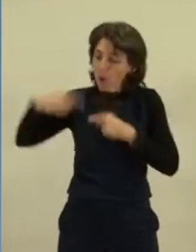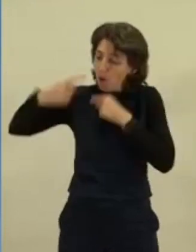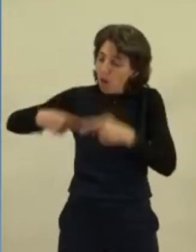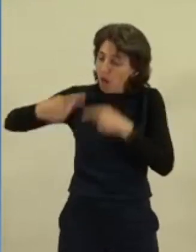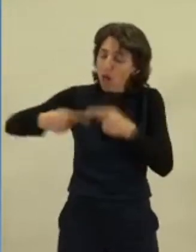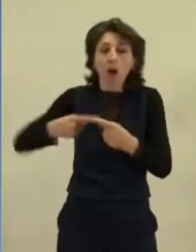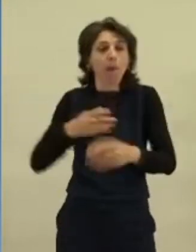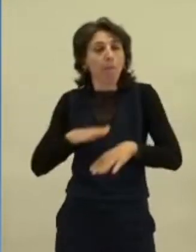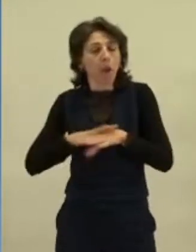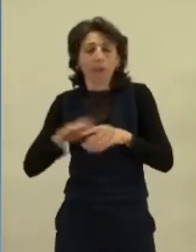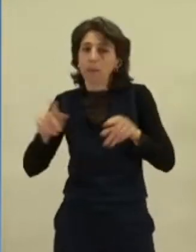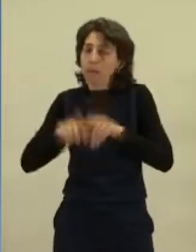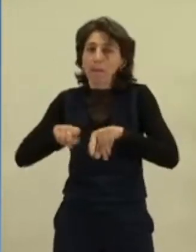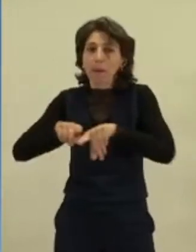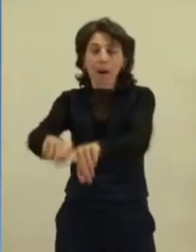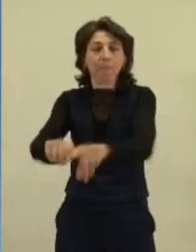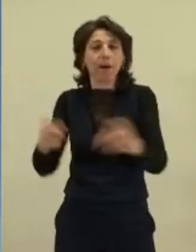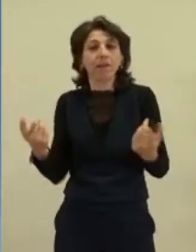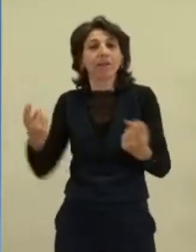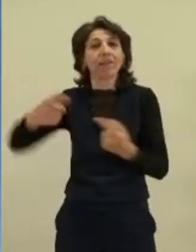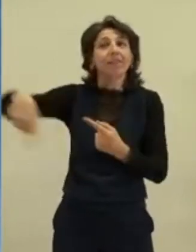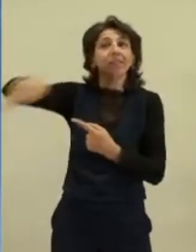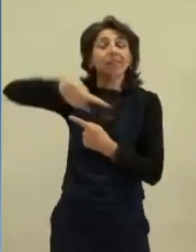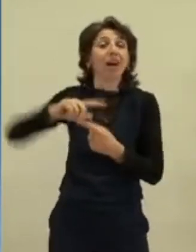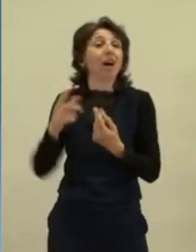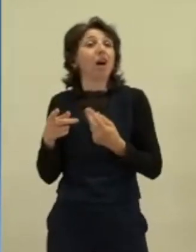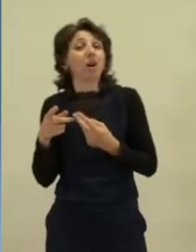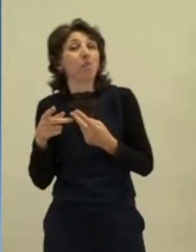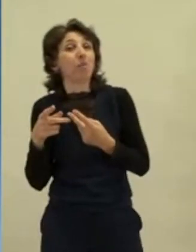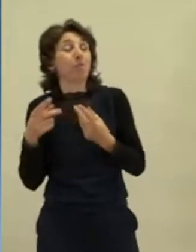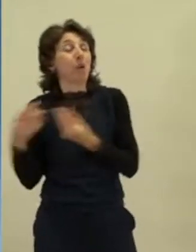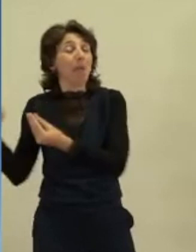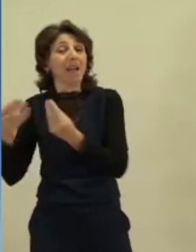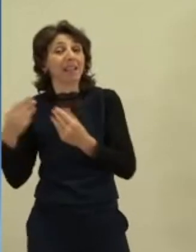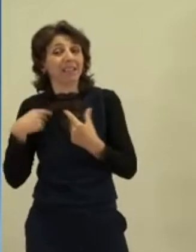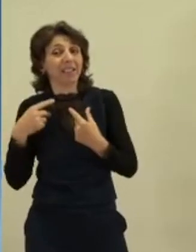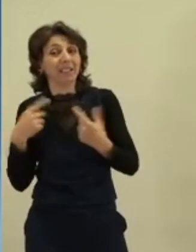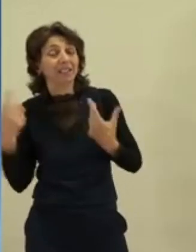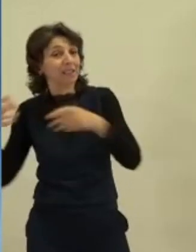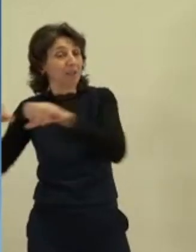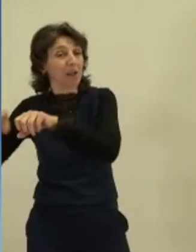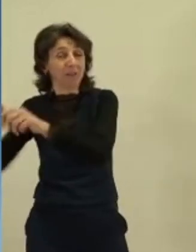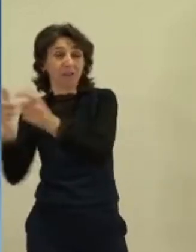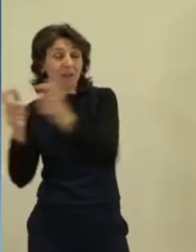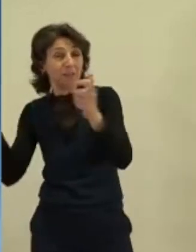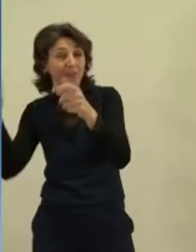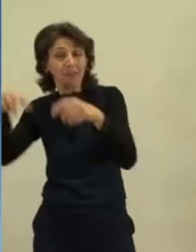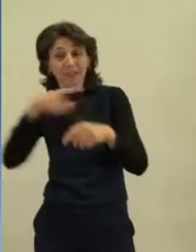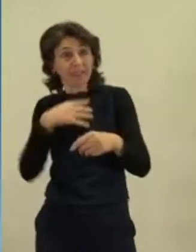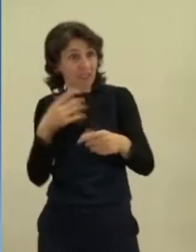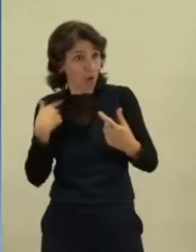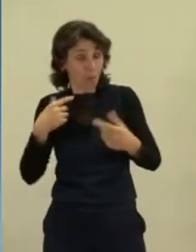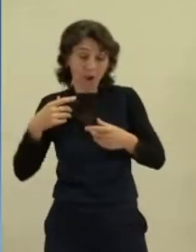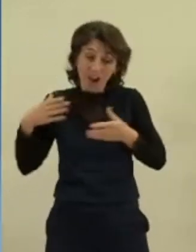opérateurs publics précisent qu'il serait possible de reconstituer notre filière d'excellence